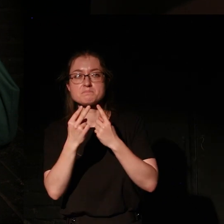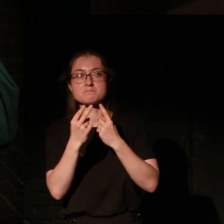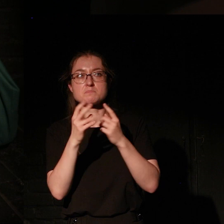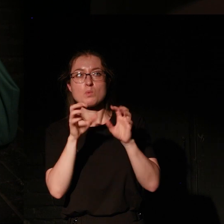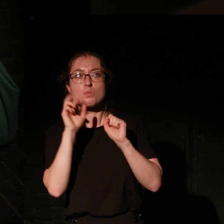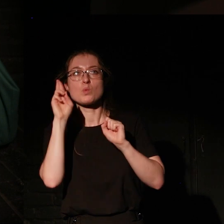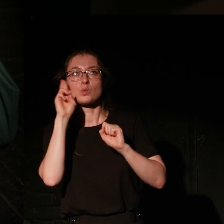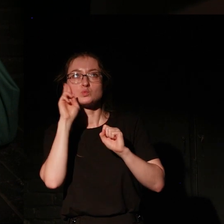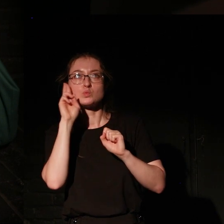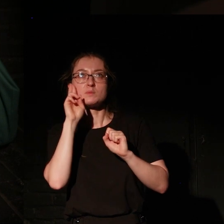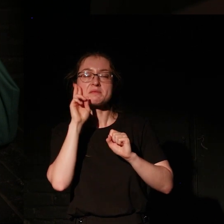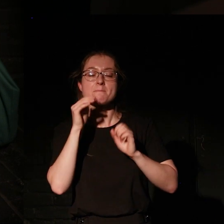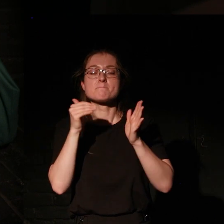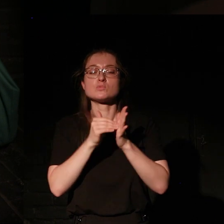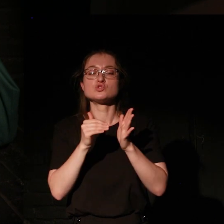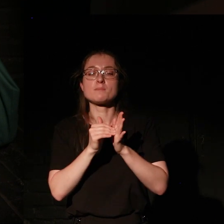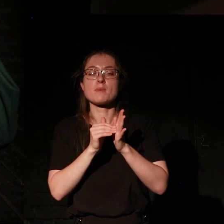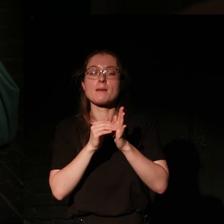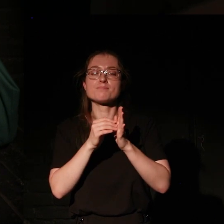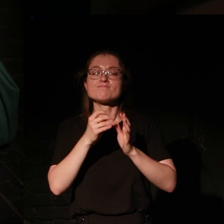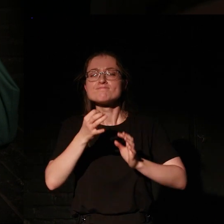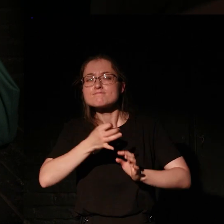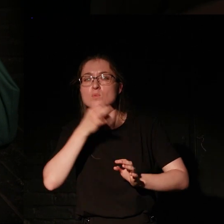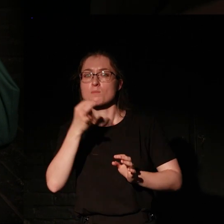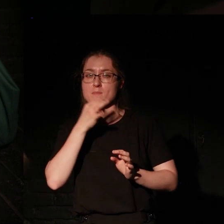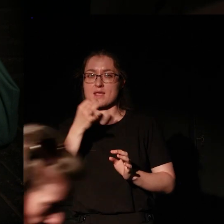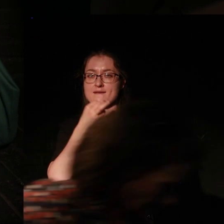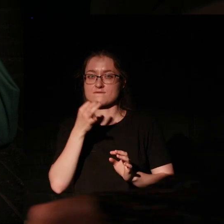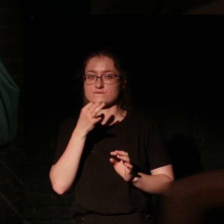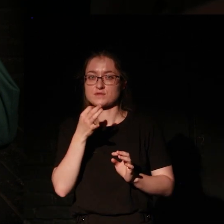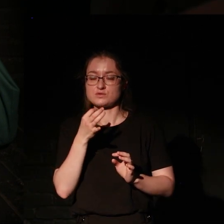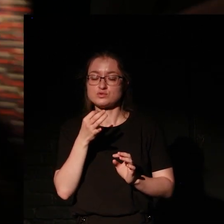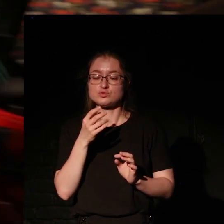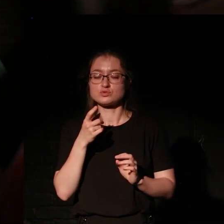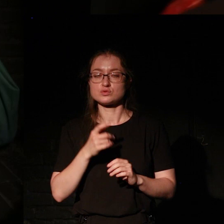koniecznie sprostować, albo takie, które pani, no jakoś bardzo panią drażnią?